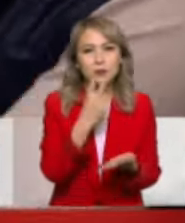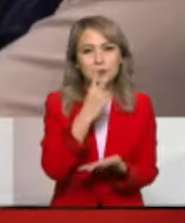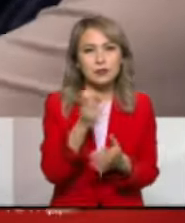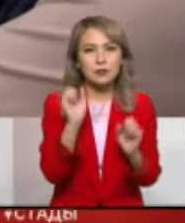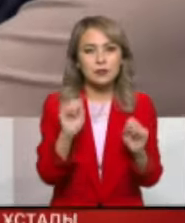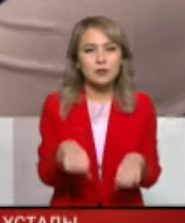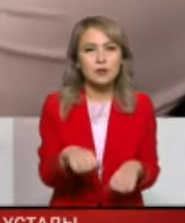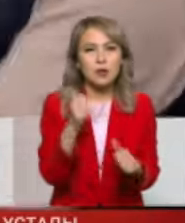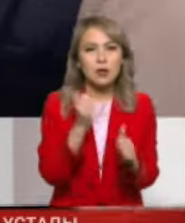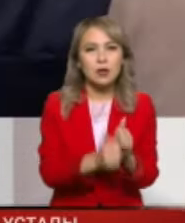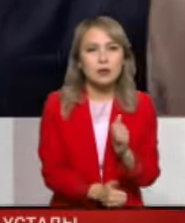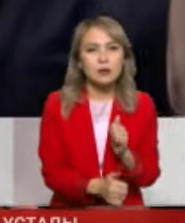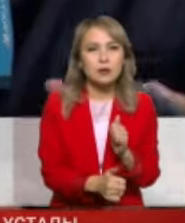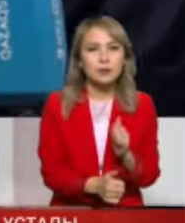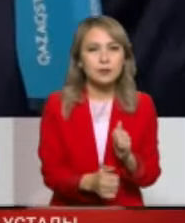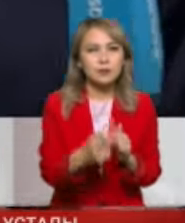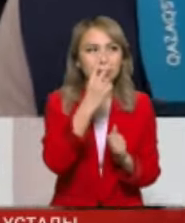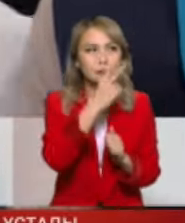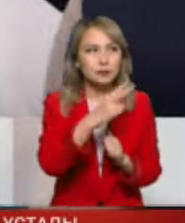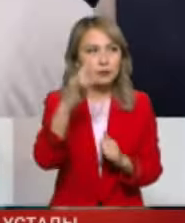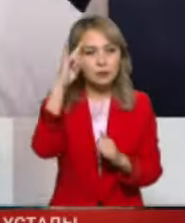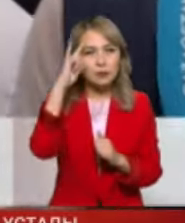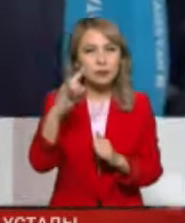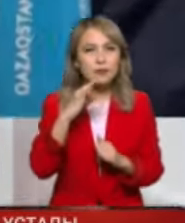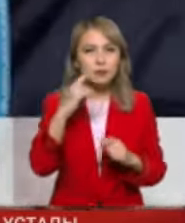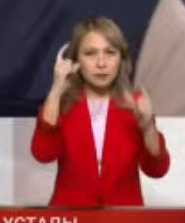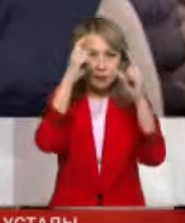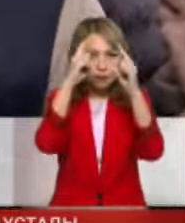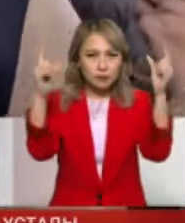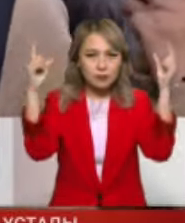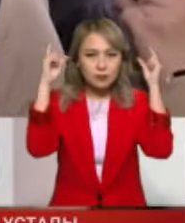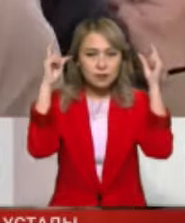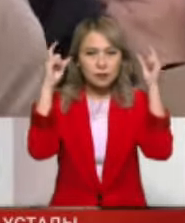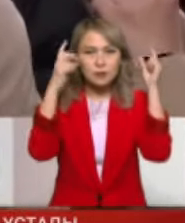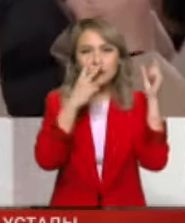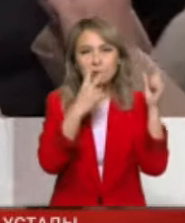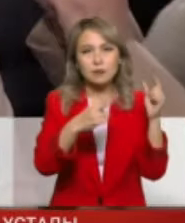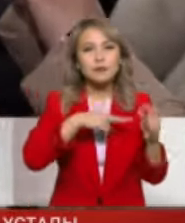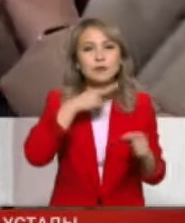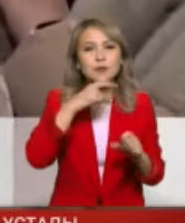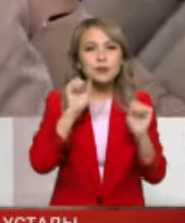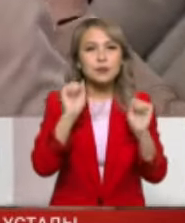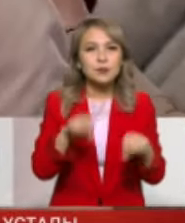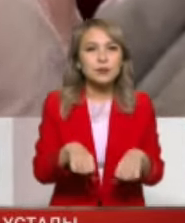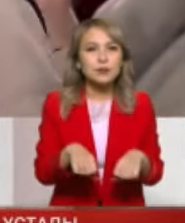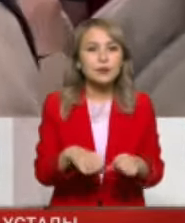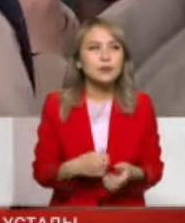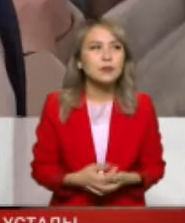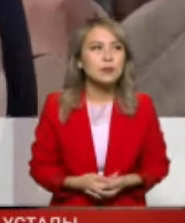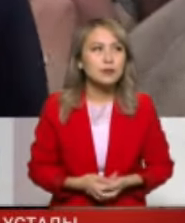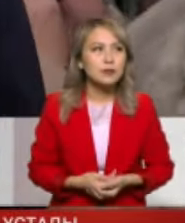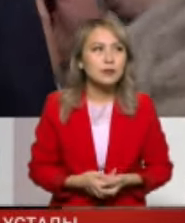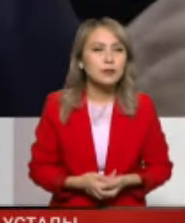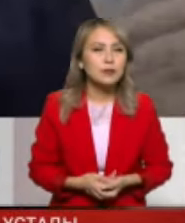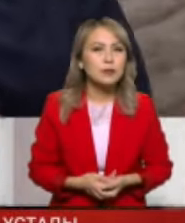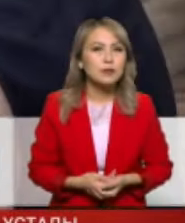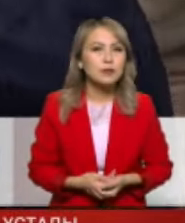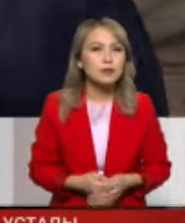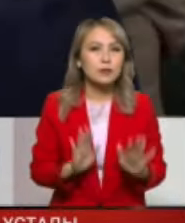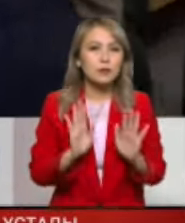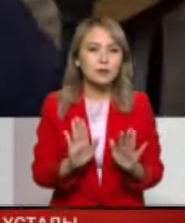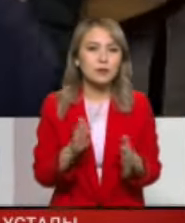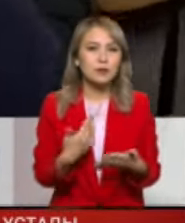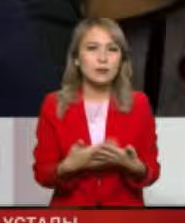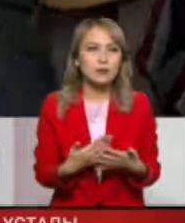Өйткені әрқайсының басында қазақтың тақиясын байқауға болады. Енді мұнда тек қана